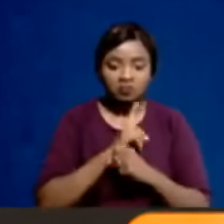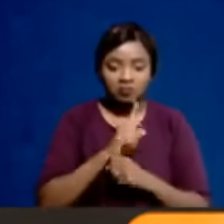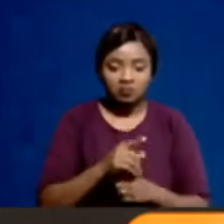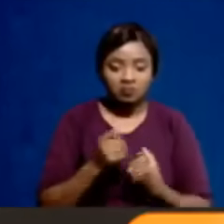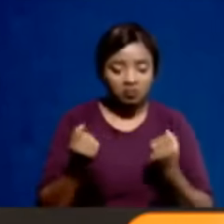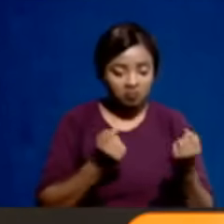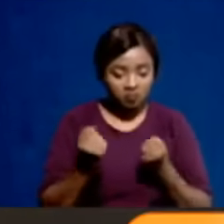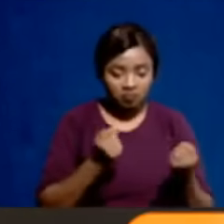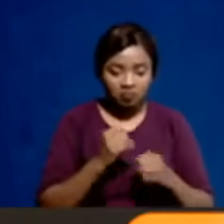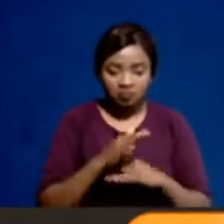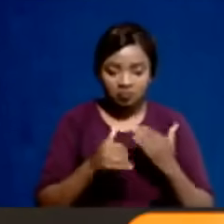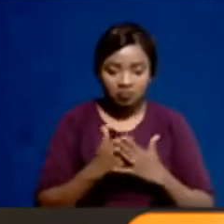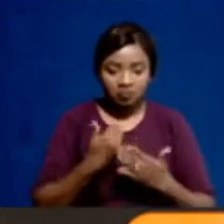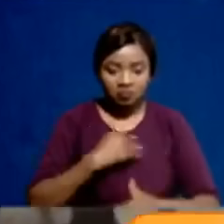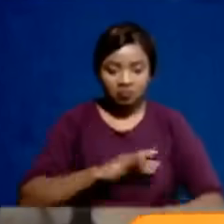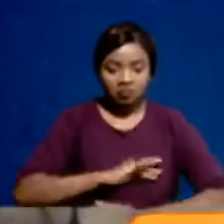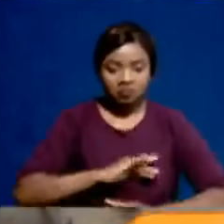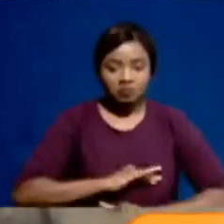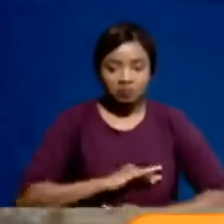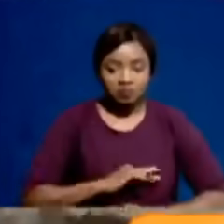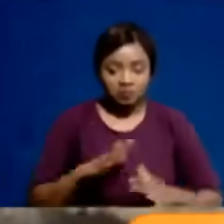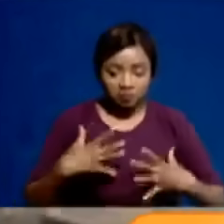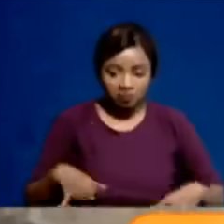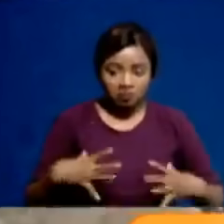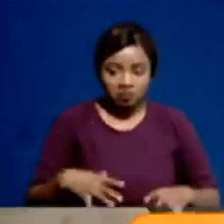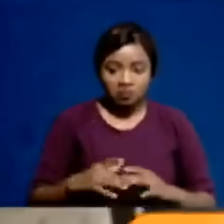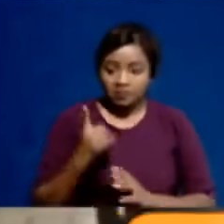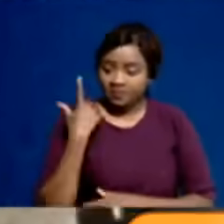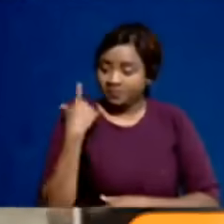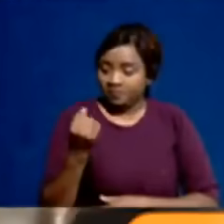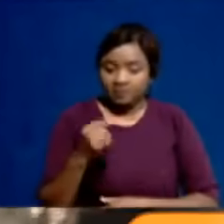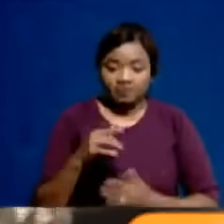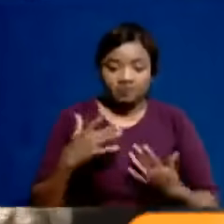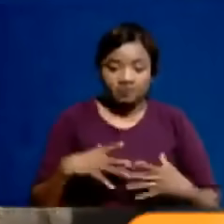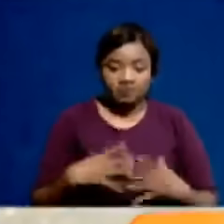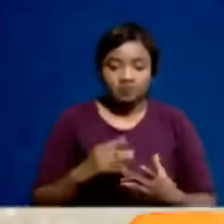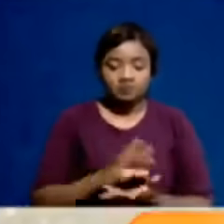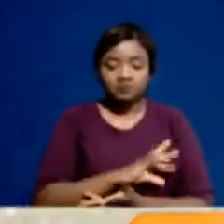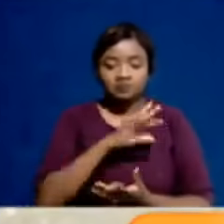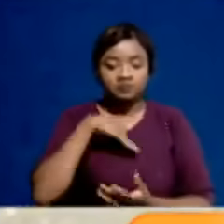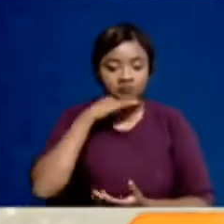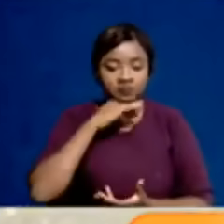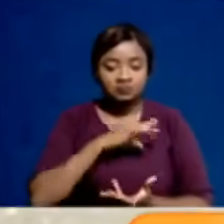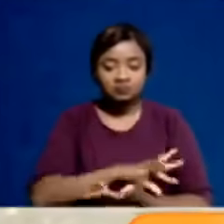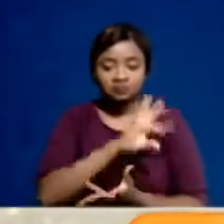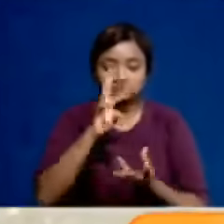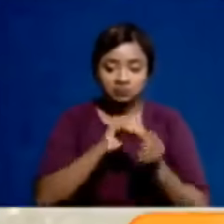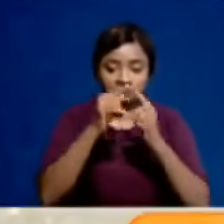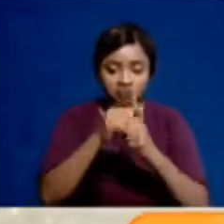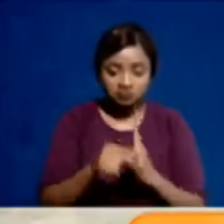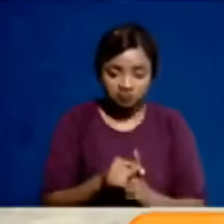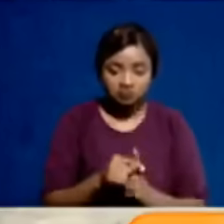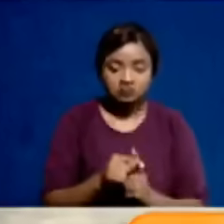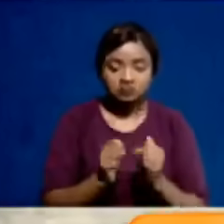na vile inaruhusiwa. Ajali hii ya hivi punde zaidi imepandisha idadi ya waliofariki barabarani kufikia